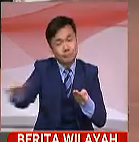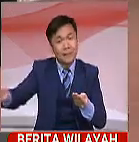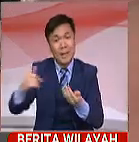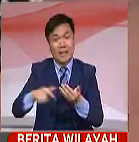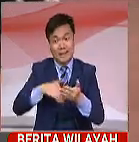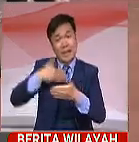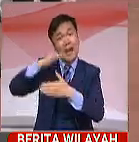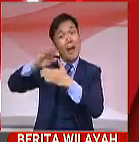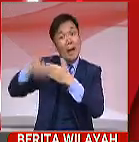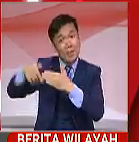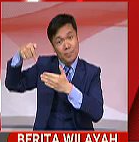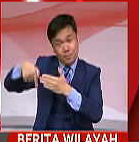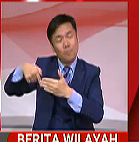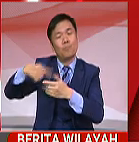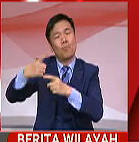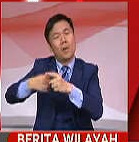bulan ini.